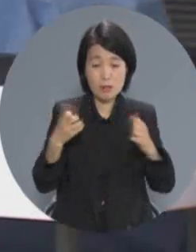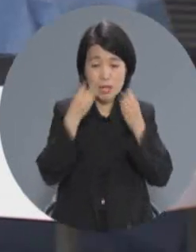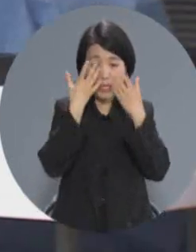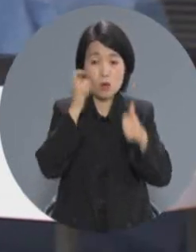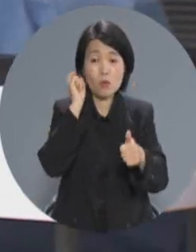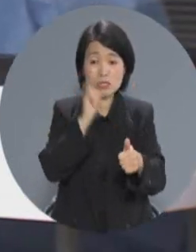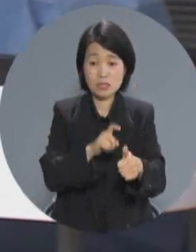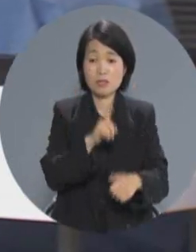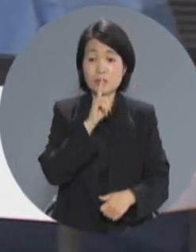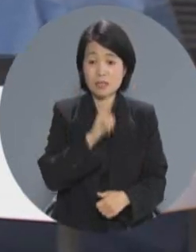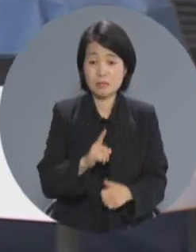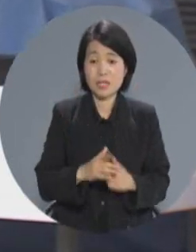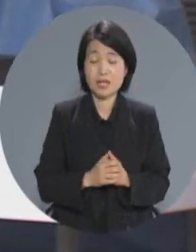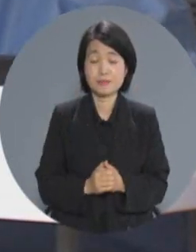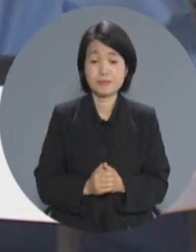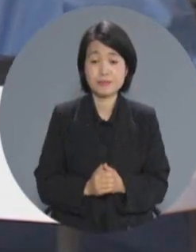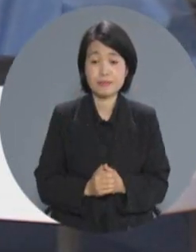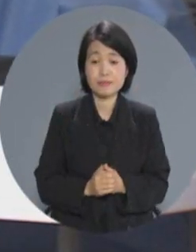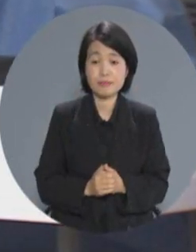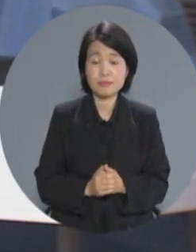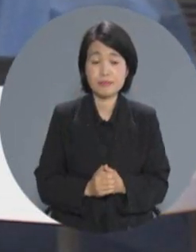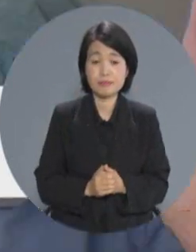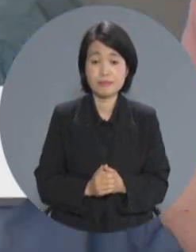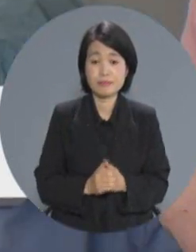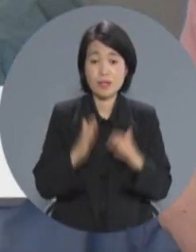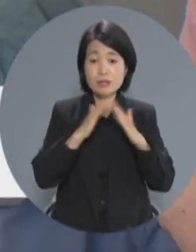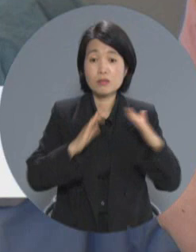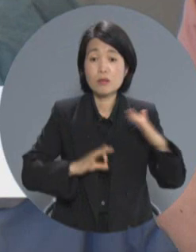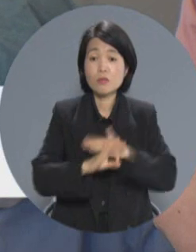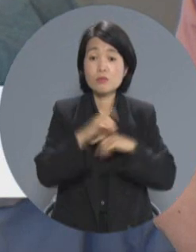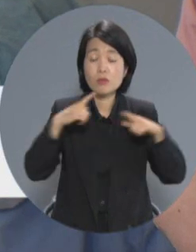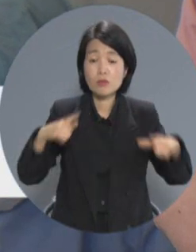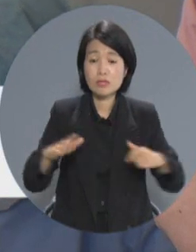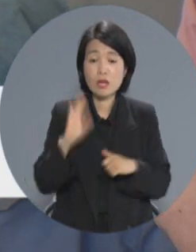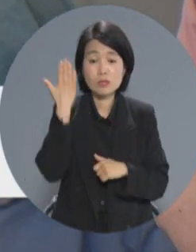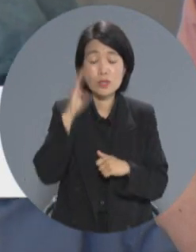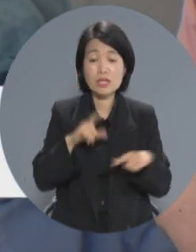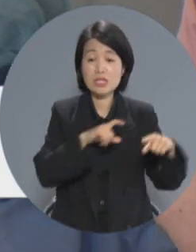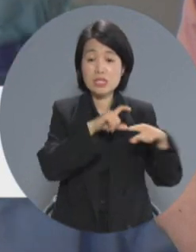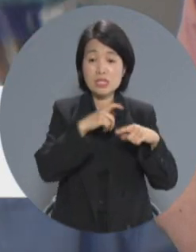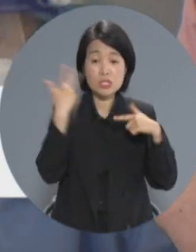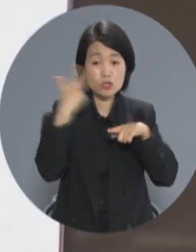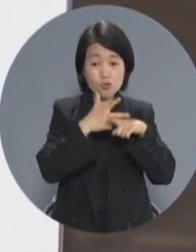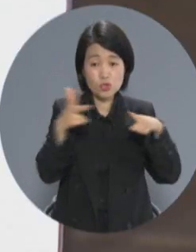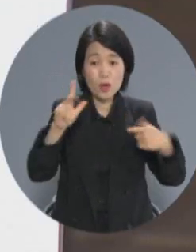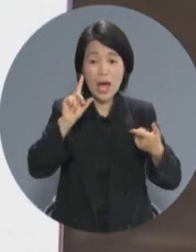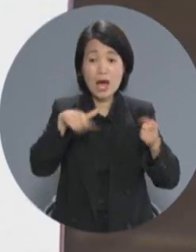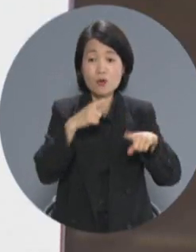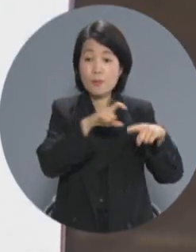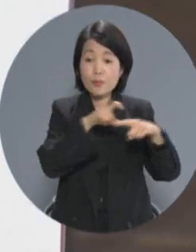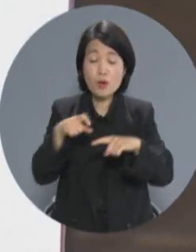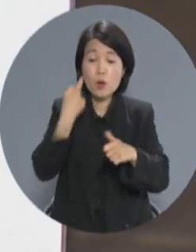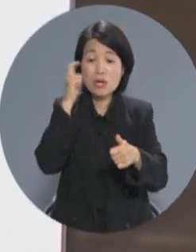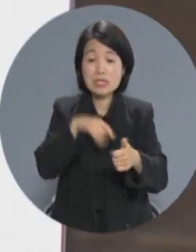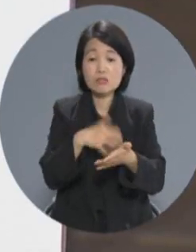신규 확진됐다고 밝혔습니다. 전남 동부권에서 최근 일주일간 1일 평균